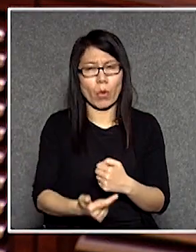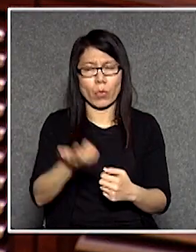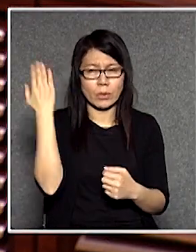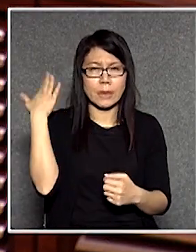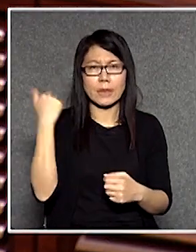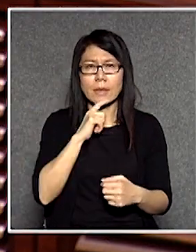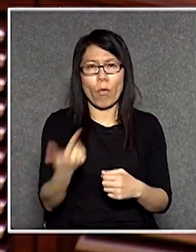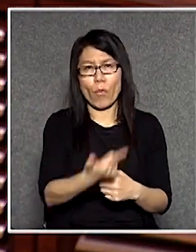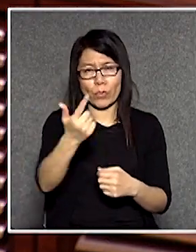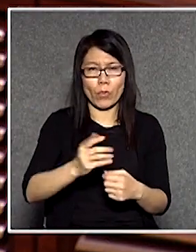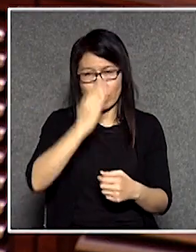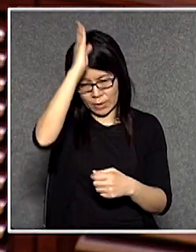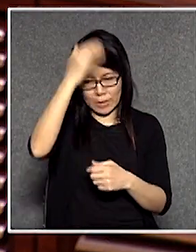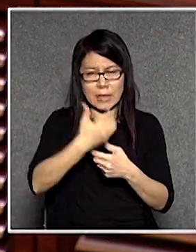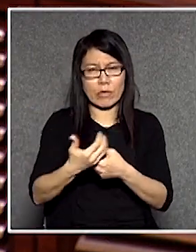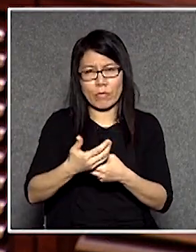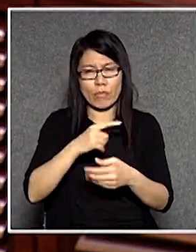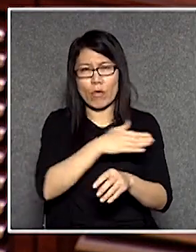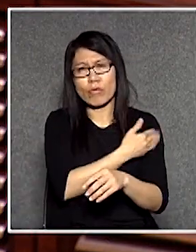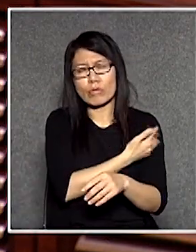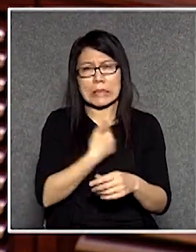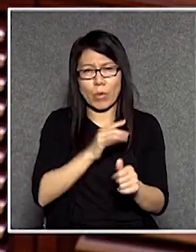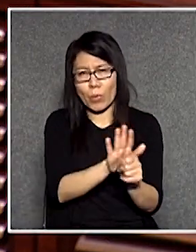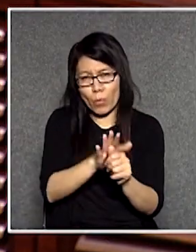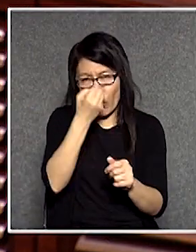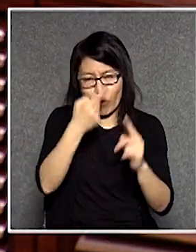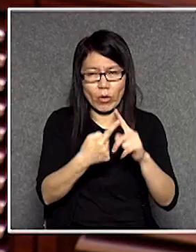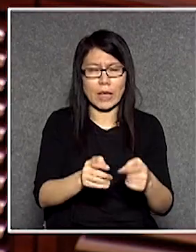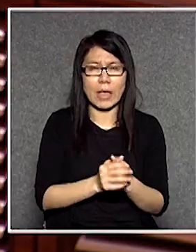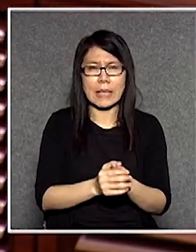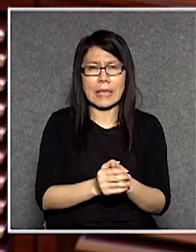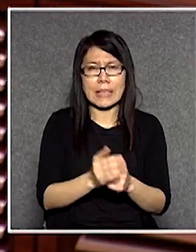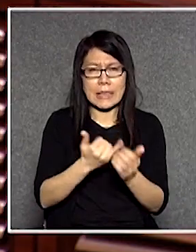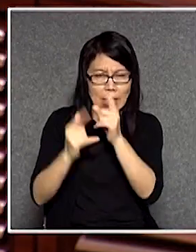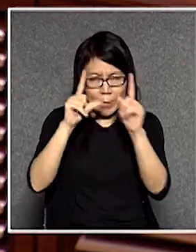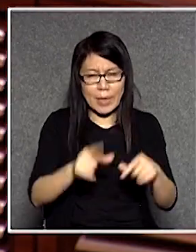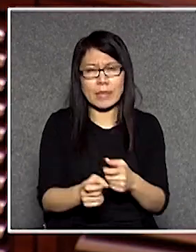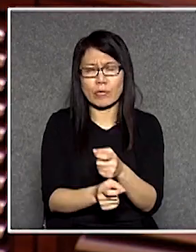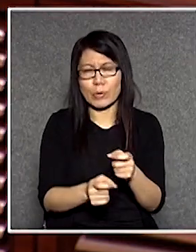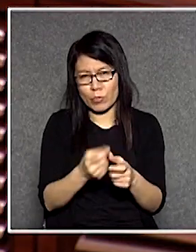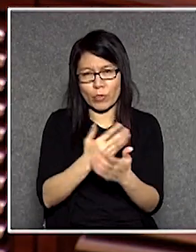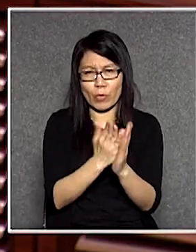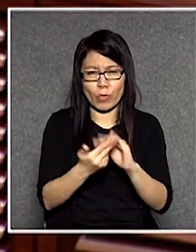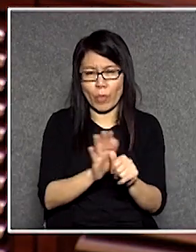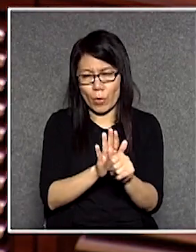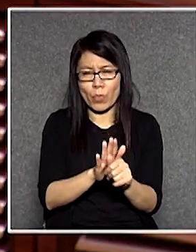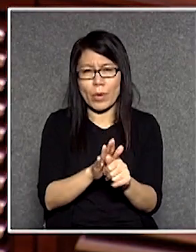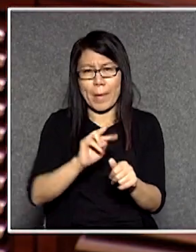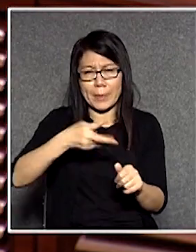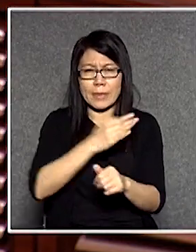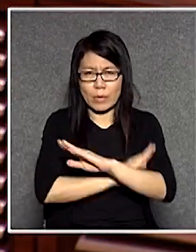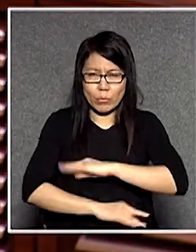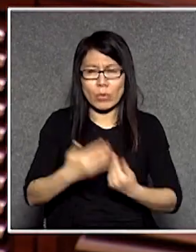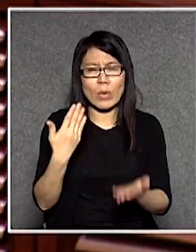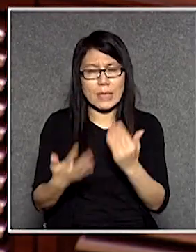不少的消防員因為要保護我們香港人的生命和財產而受傷甚至殉